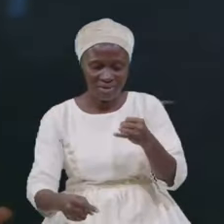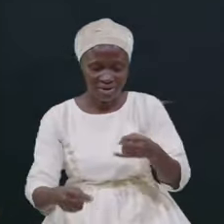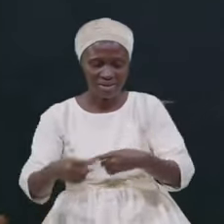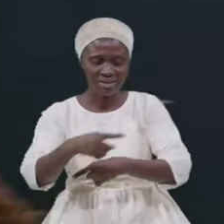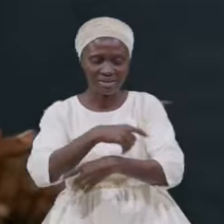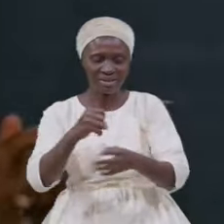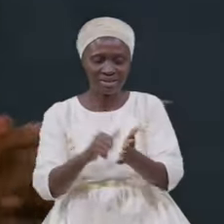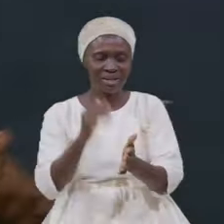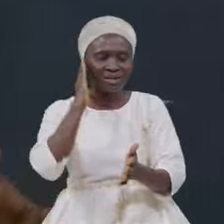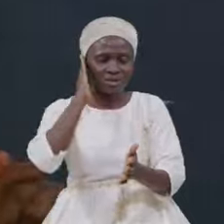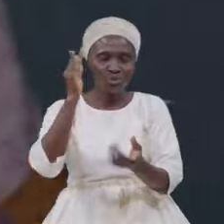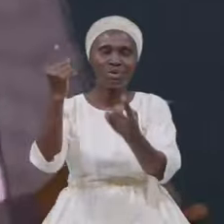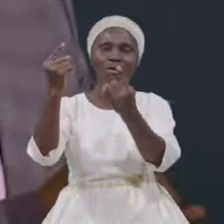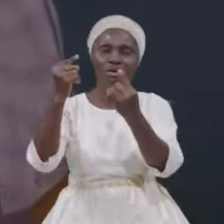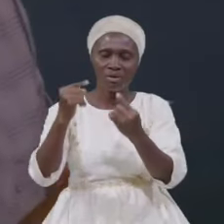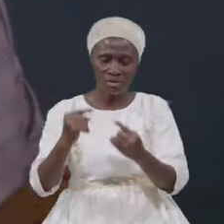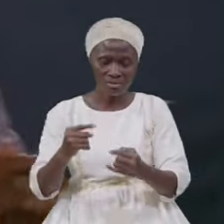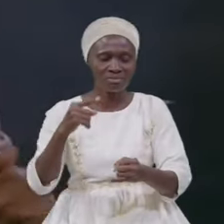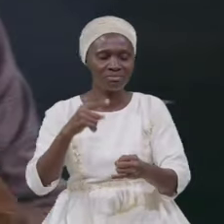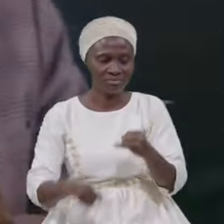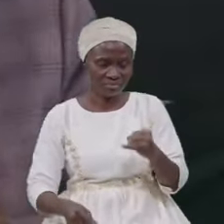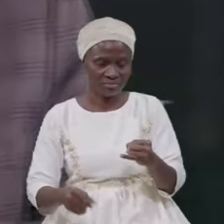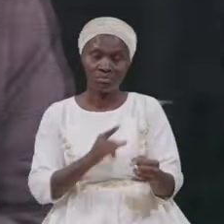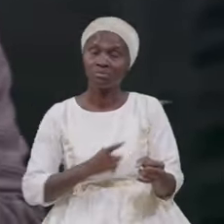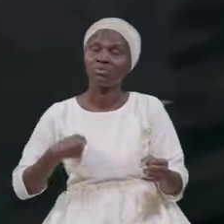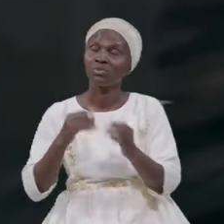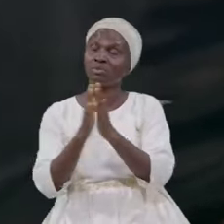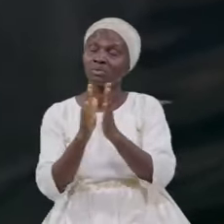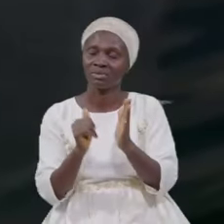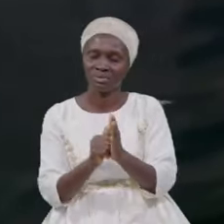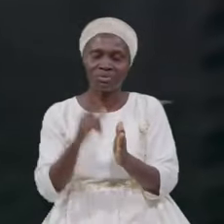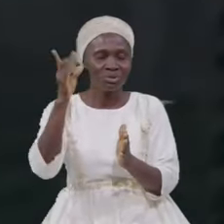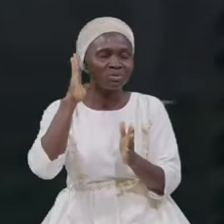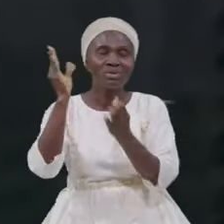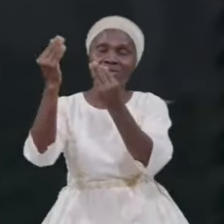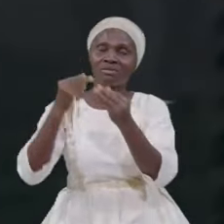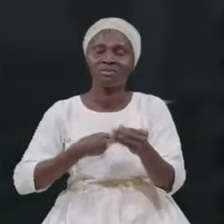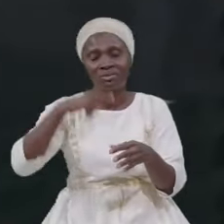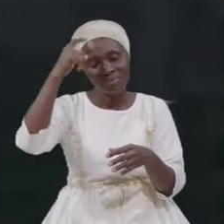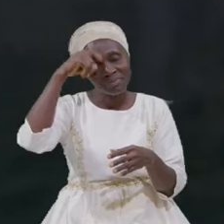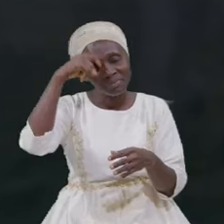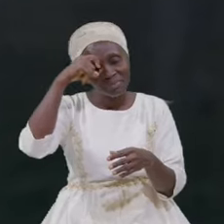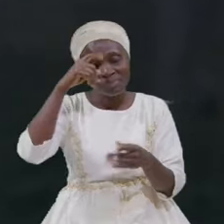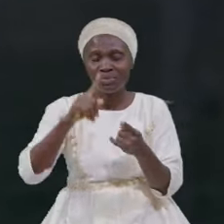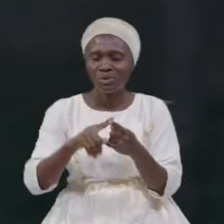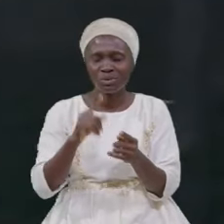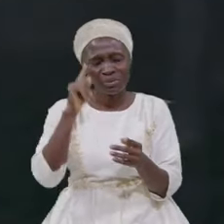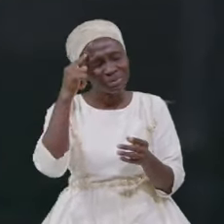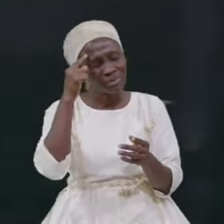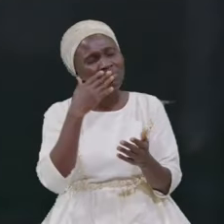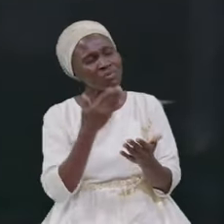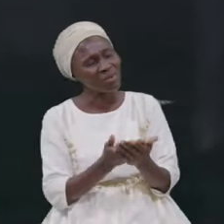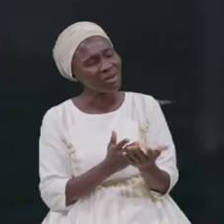nous prions que tu nous donnes la sagesse de réfléchir, de penser au présent,